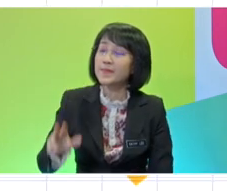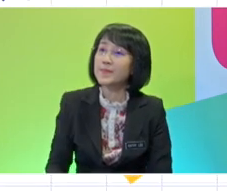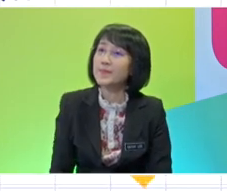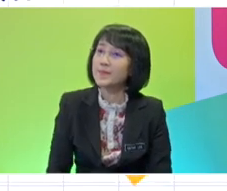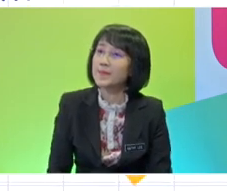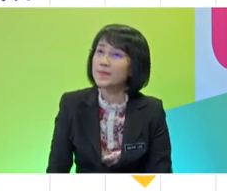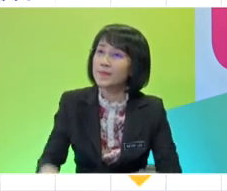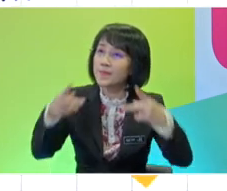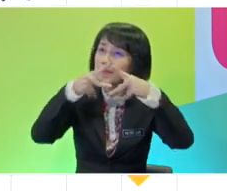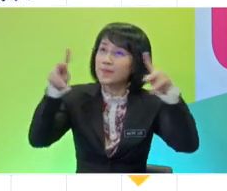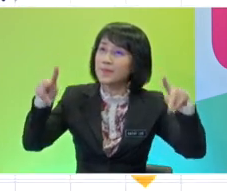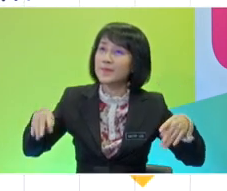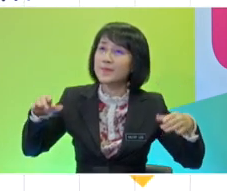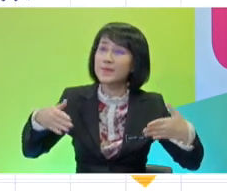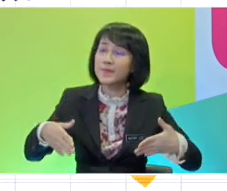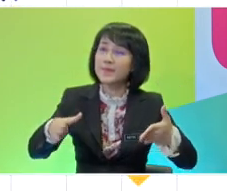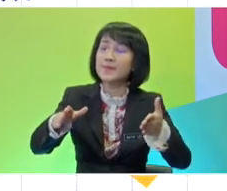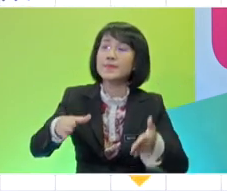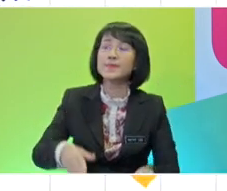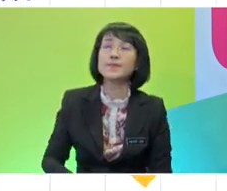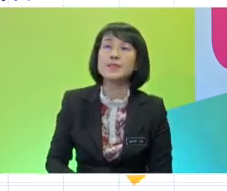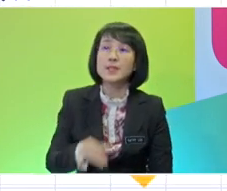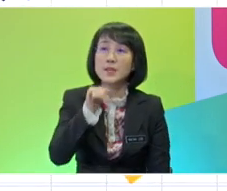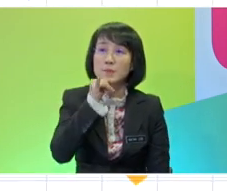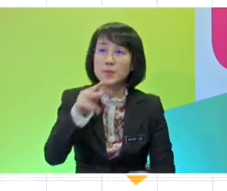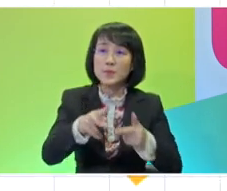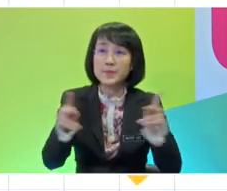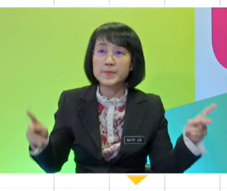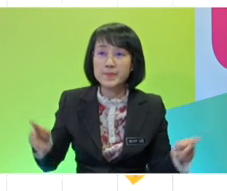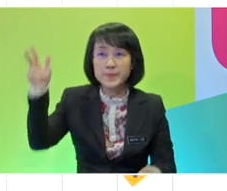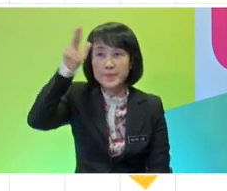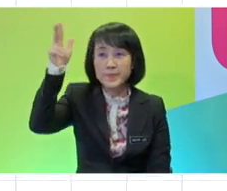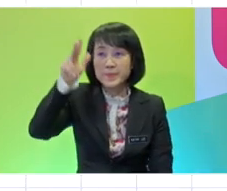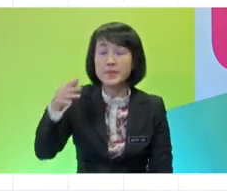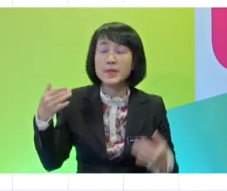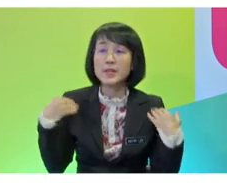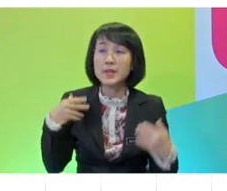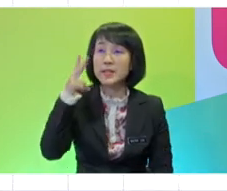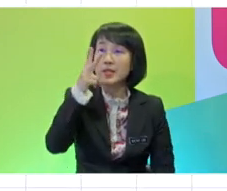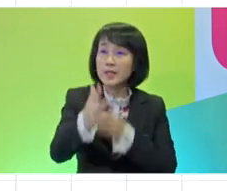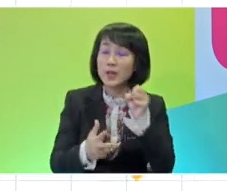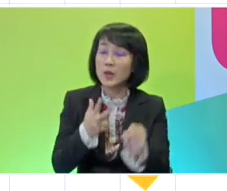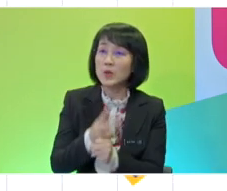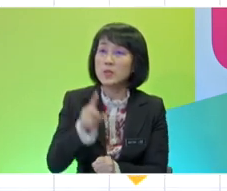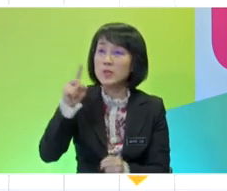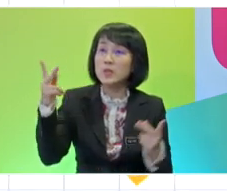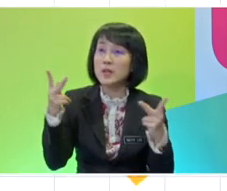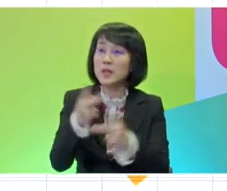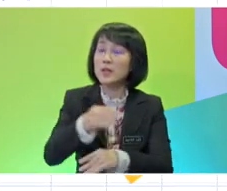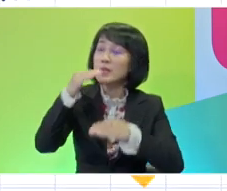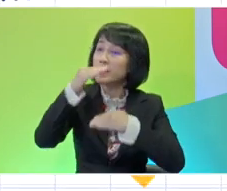pemeriksaan ini dijalankan di ibukota kerajaan dan diadakan tiga tahun sekali tempo